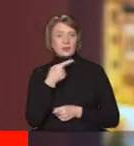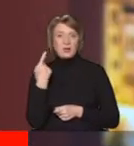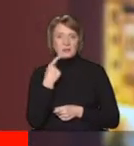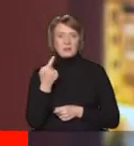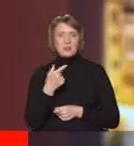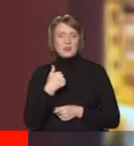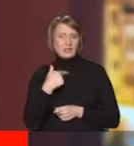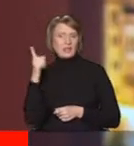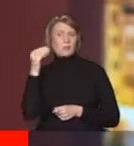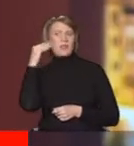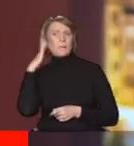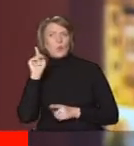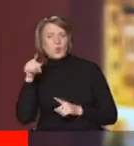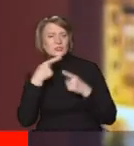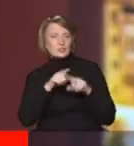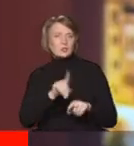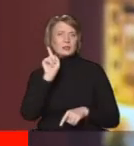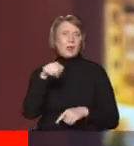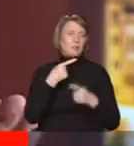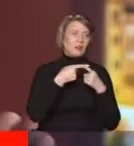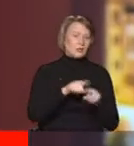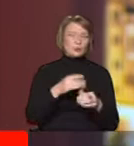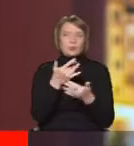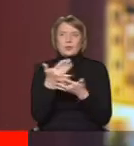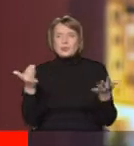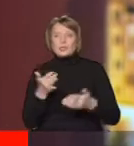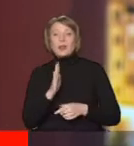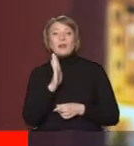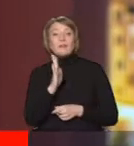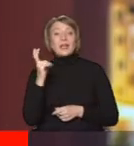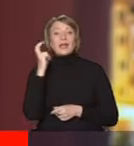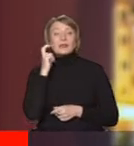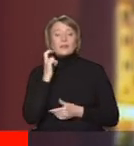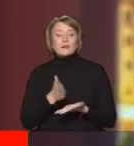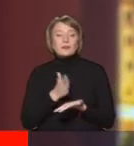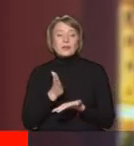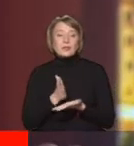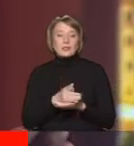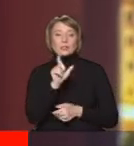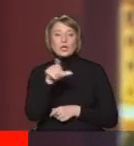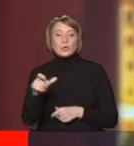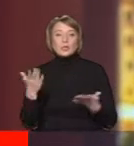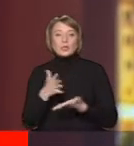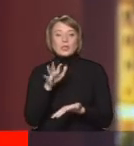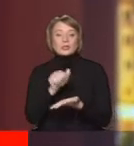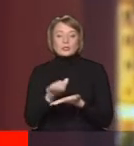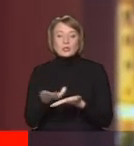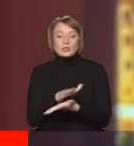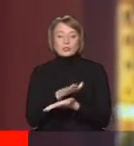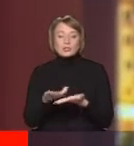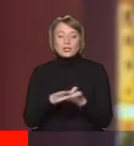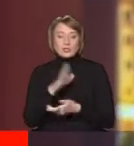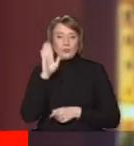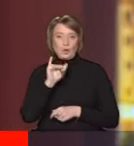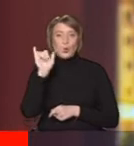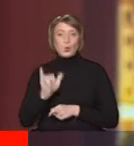от є там японські технології, є там інші технології. Є в Києві, скажімо, люди, які займаються очисткою води.